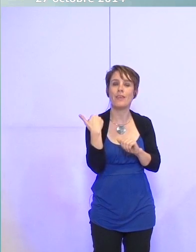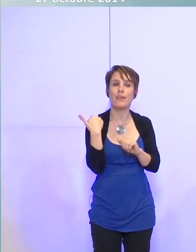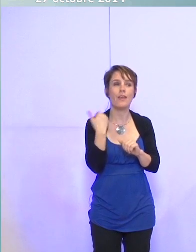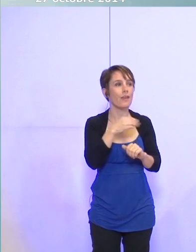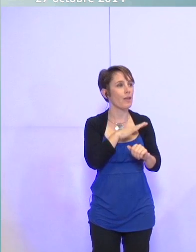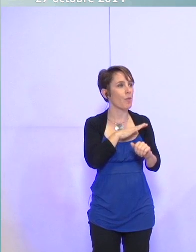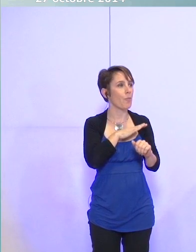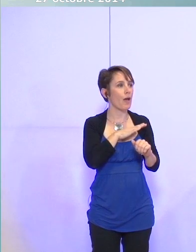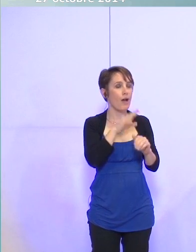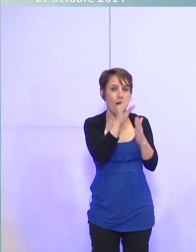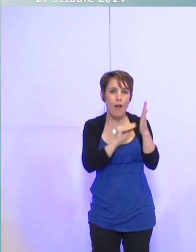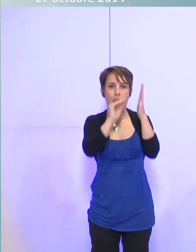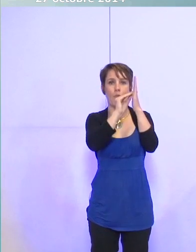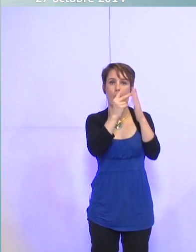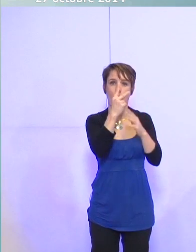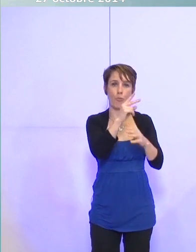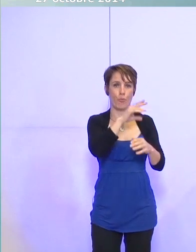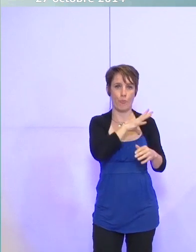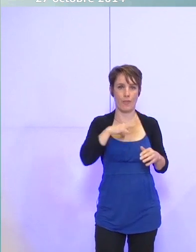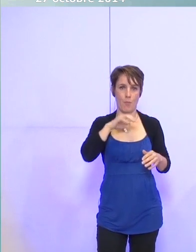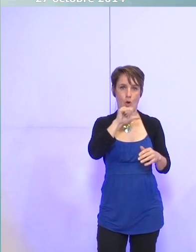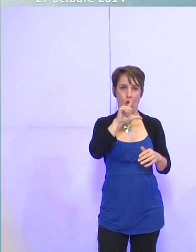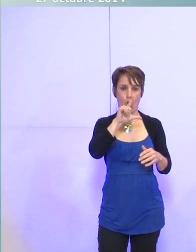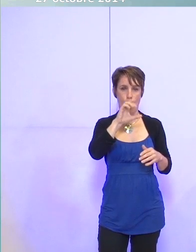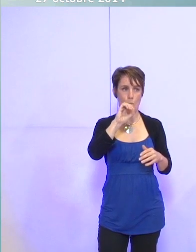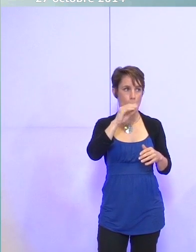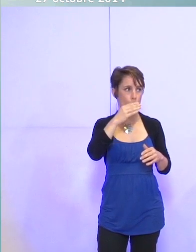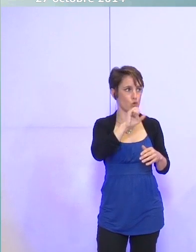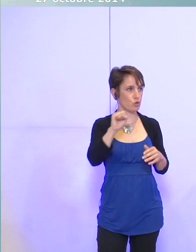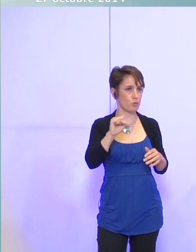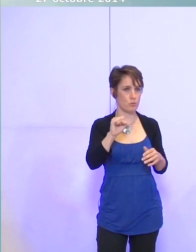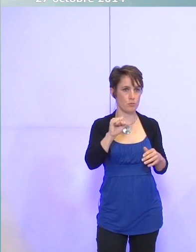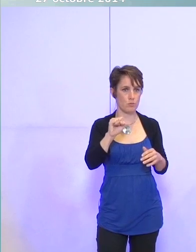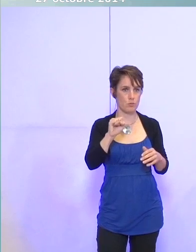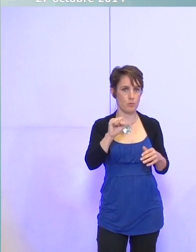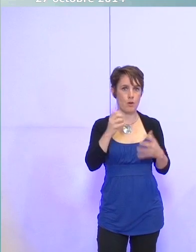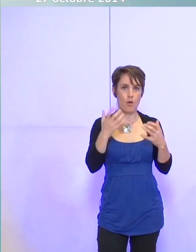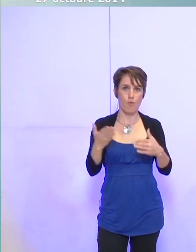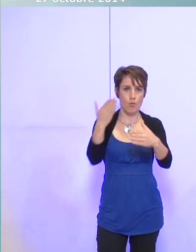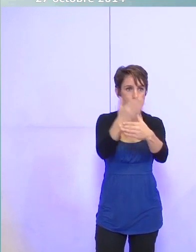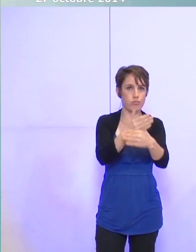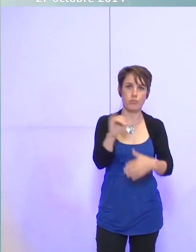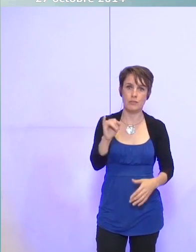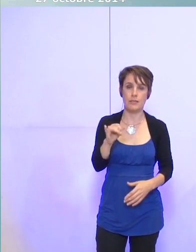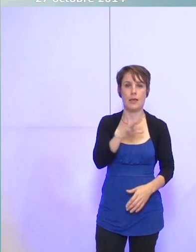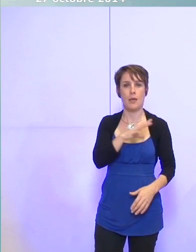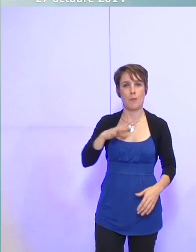l'amendement était porté également par Mme Olmos. Y a-t-il des prises de parole ? Mme Dornano.